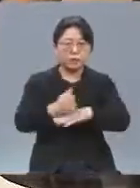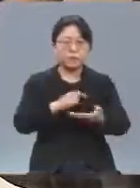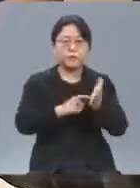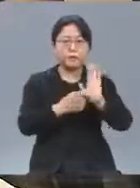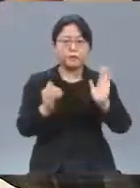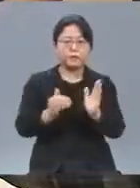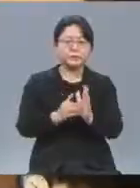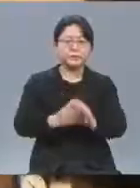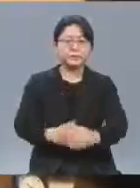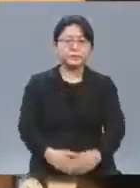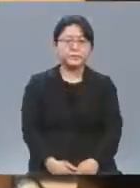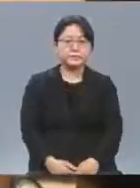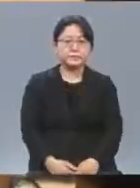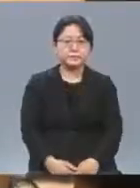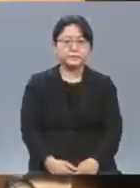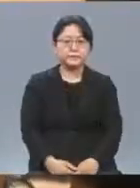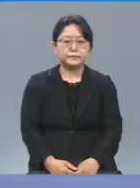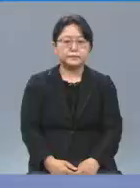전시했습니다.